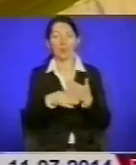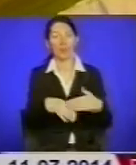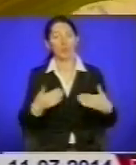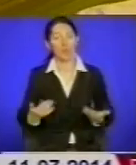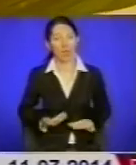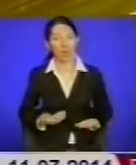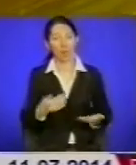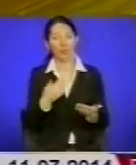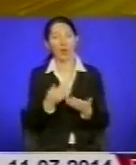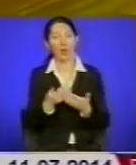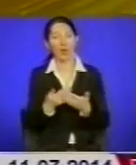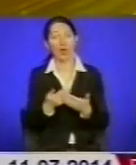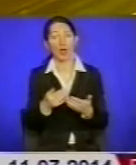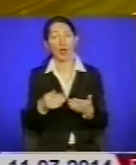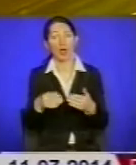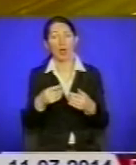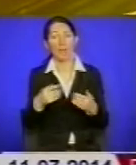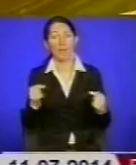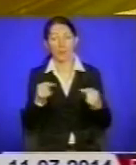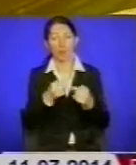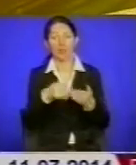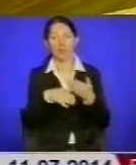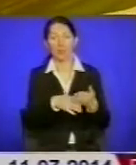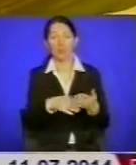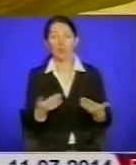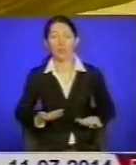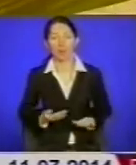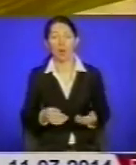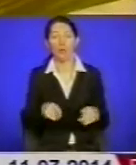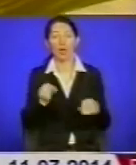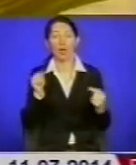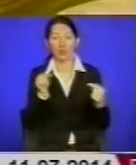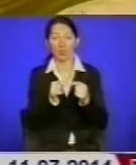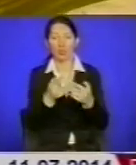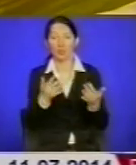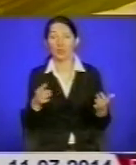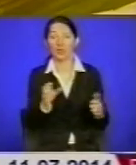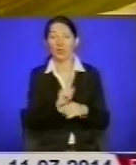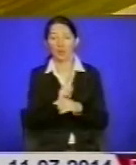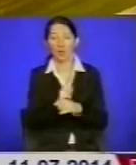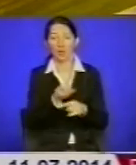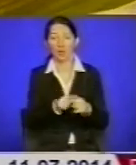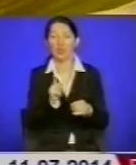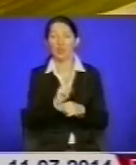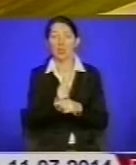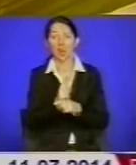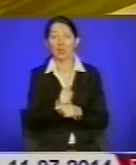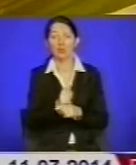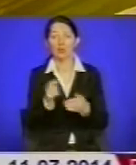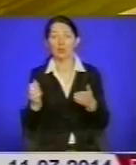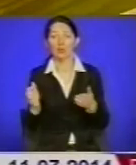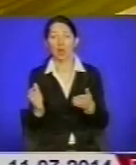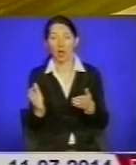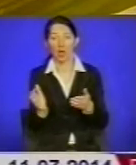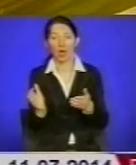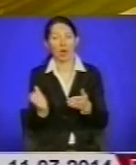певний спосіб життя, який обумовлений певними стандартами. Безперечно, що ці стандарти осягнути без